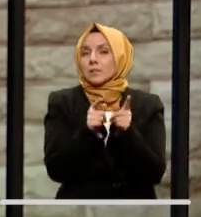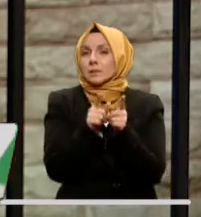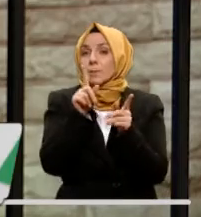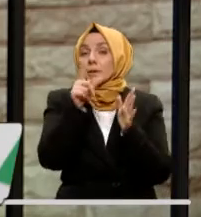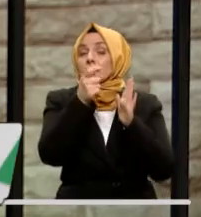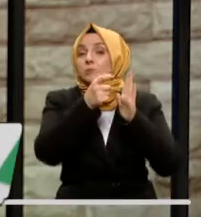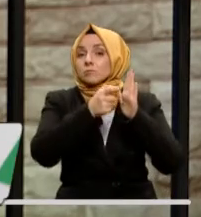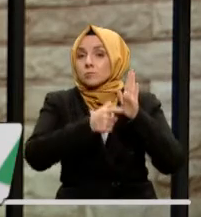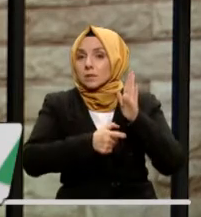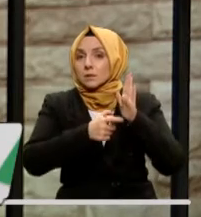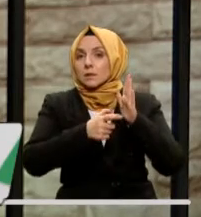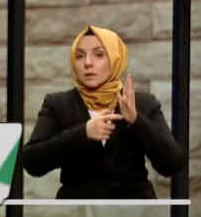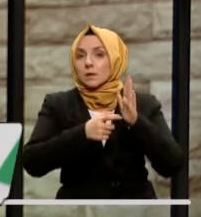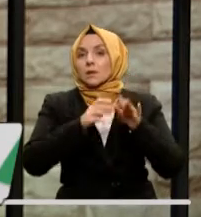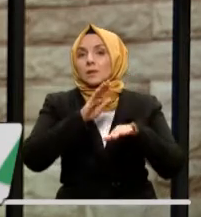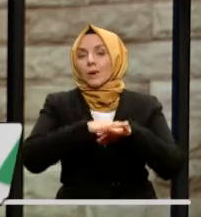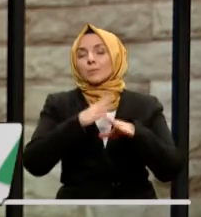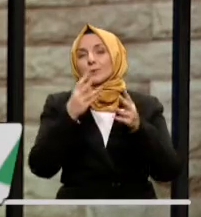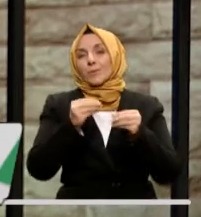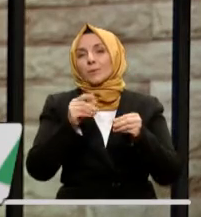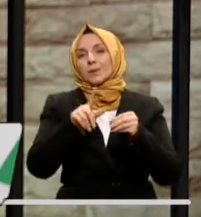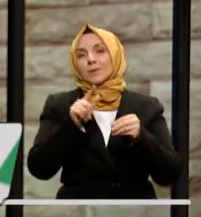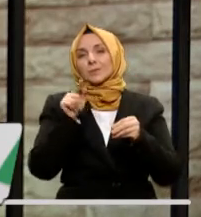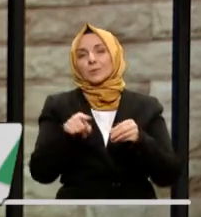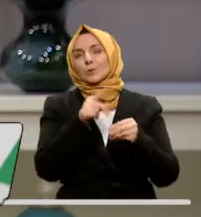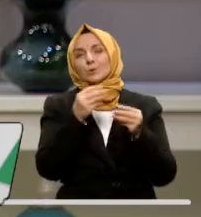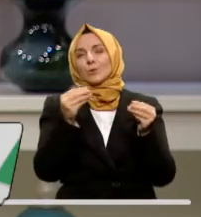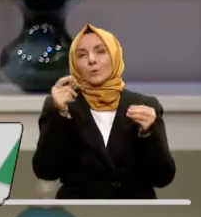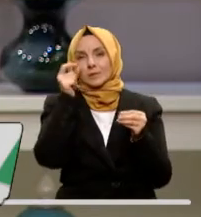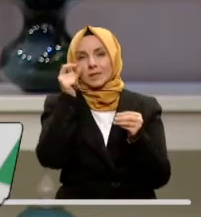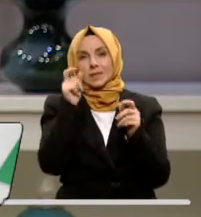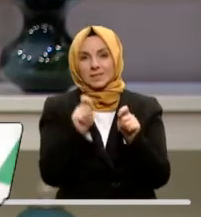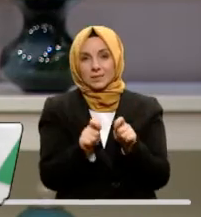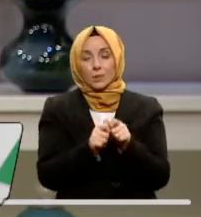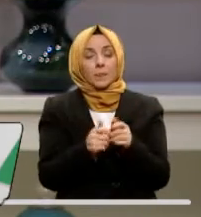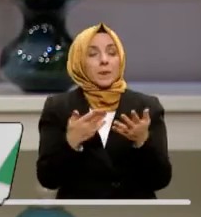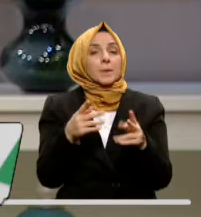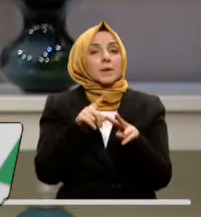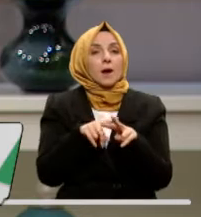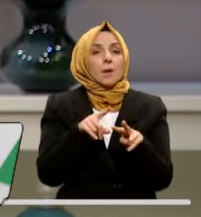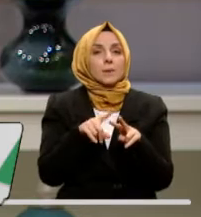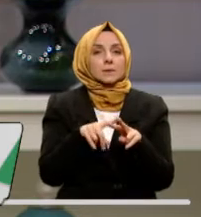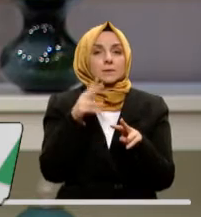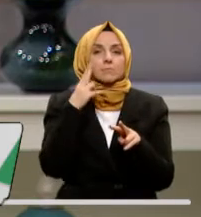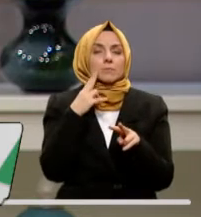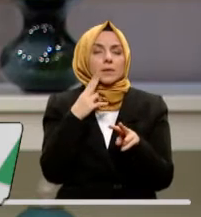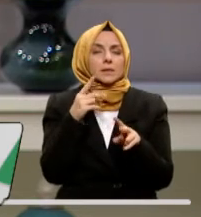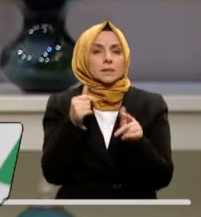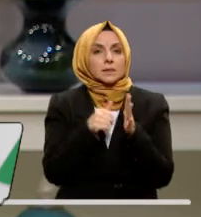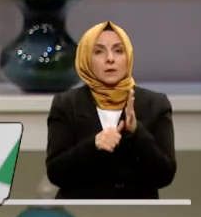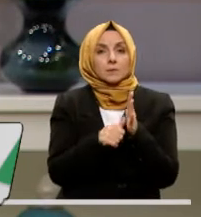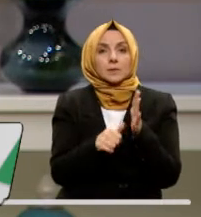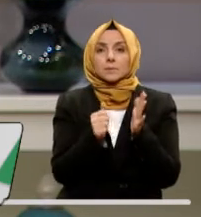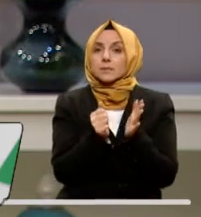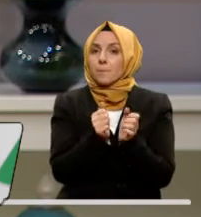ortaya koyacaksınız ki bu gerçekten Hüner istiyor Kesinlikle öyle Peki Ahmet Bey takvimlerimiz ile